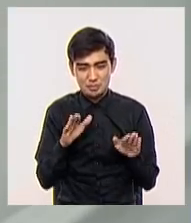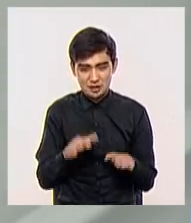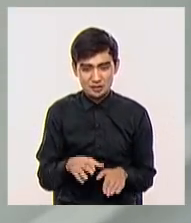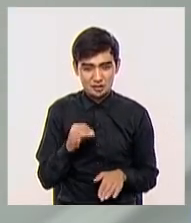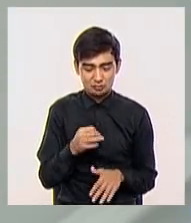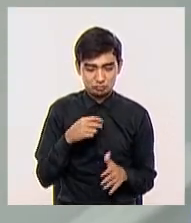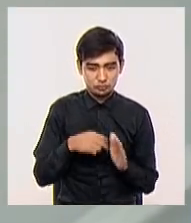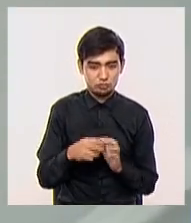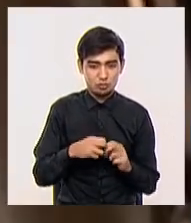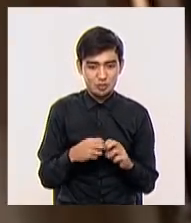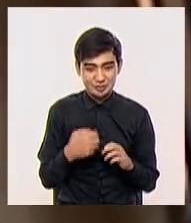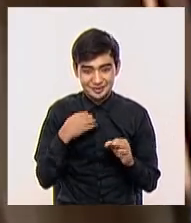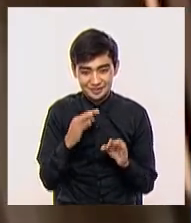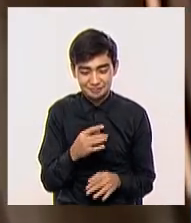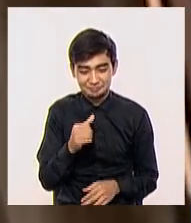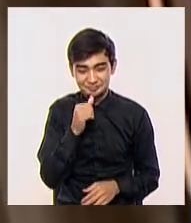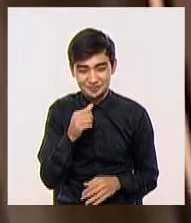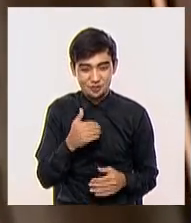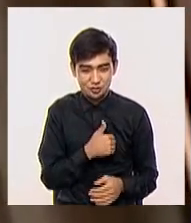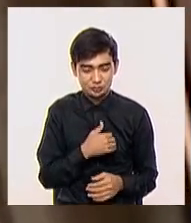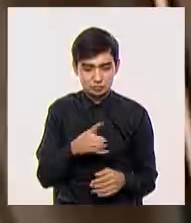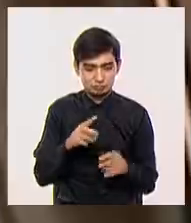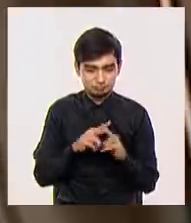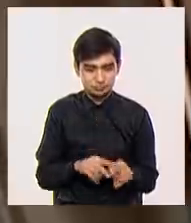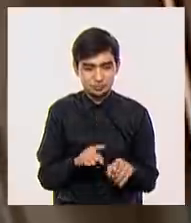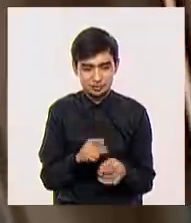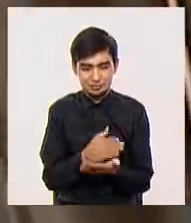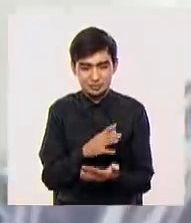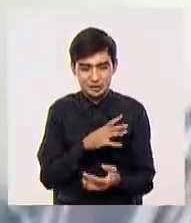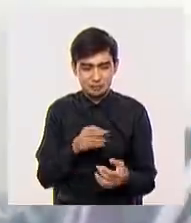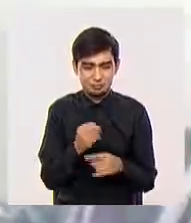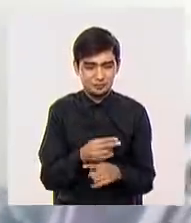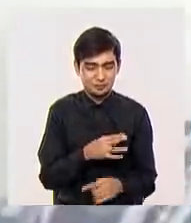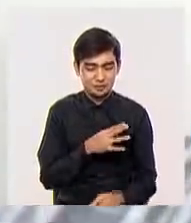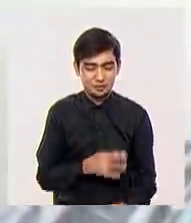кіреберістен ақ мәселесін айтуға келгендердің мысым басатынын айтады.